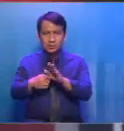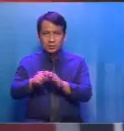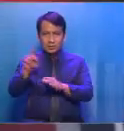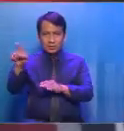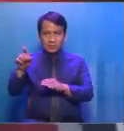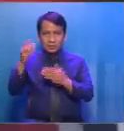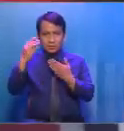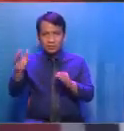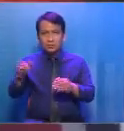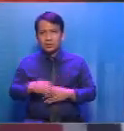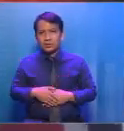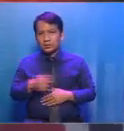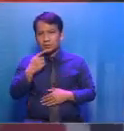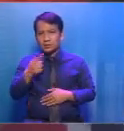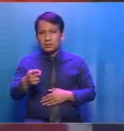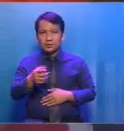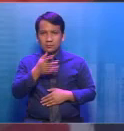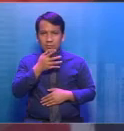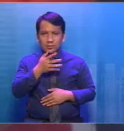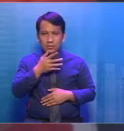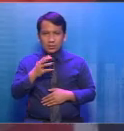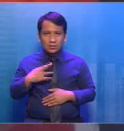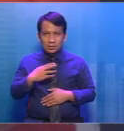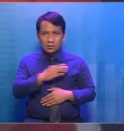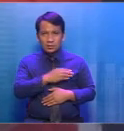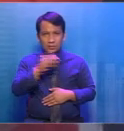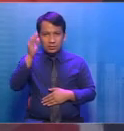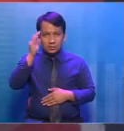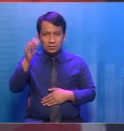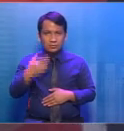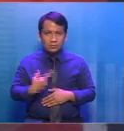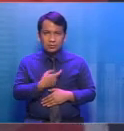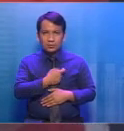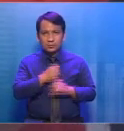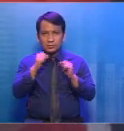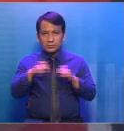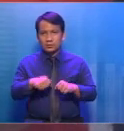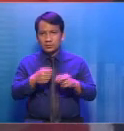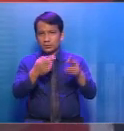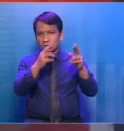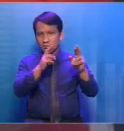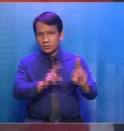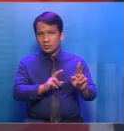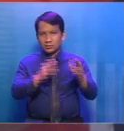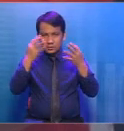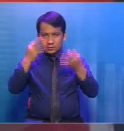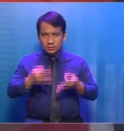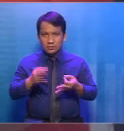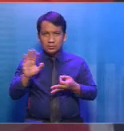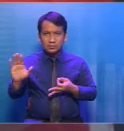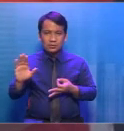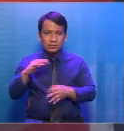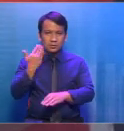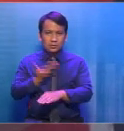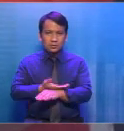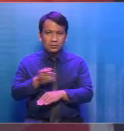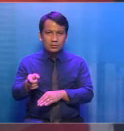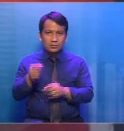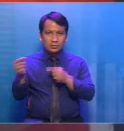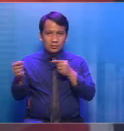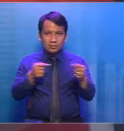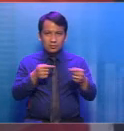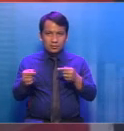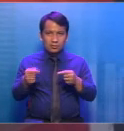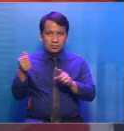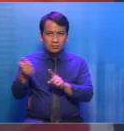imo. Sa pahayag naman ng inang si Congresswoman Kulyamat, masakit man, nirerespeto niya raw ang desisyon ng kanyang bunso na lumaban kontra